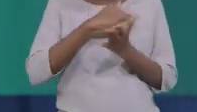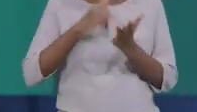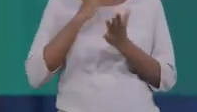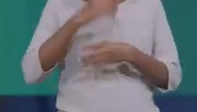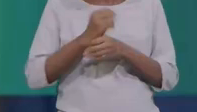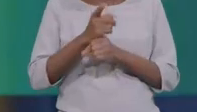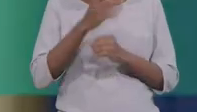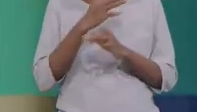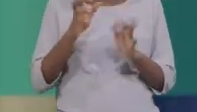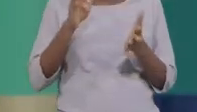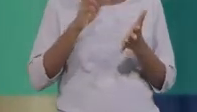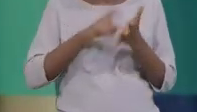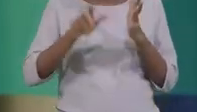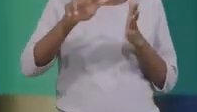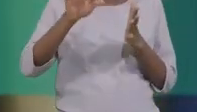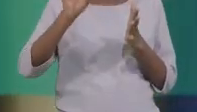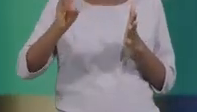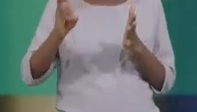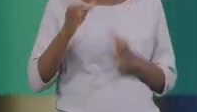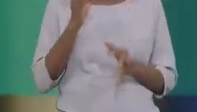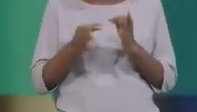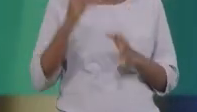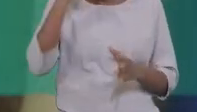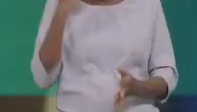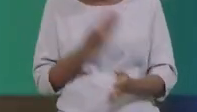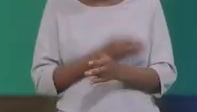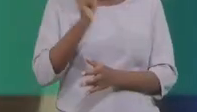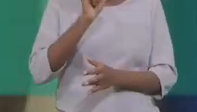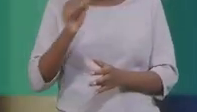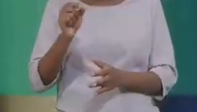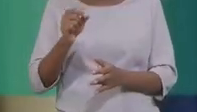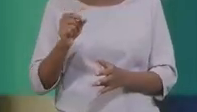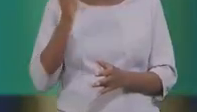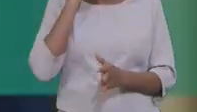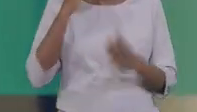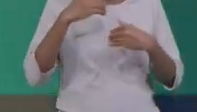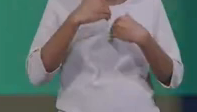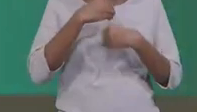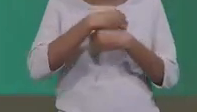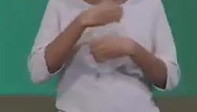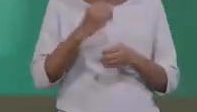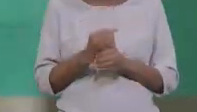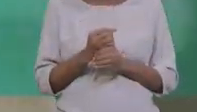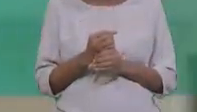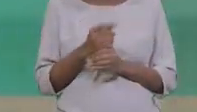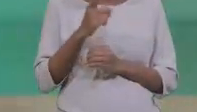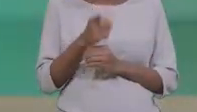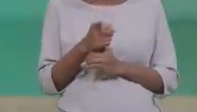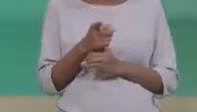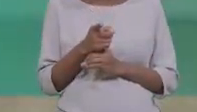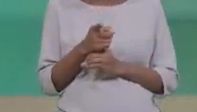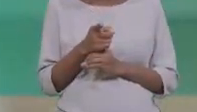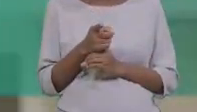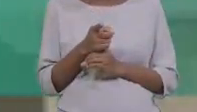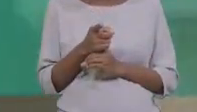Alors, vous connaîtrez la vérité vous affranchira. Verset 36, et si le Fils donc vous affranchit,